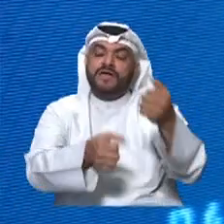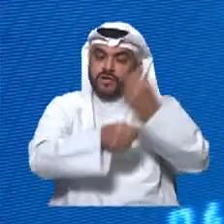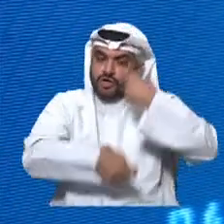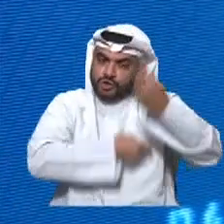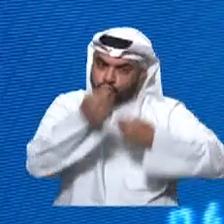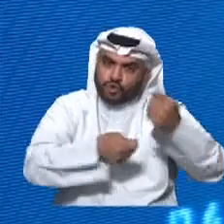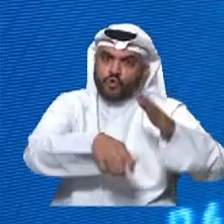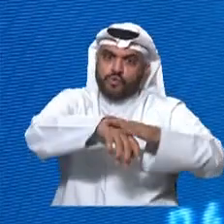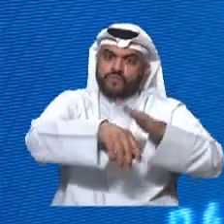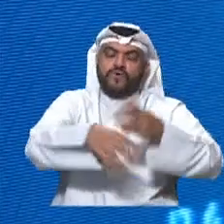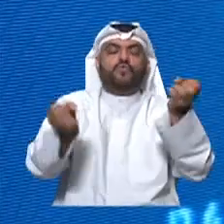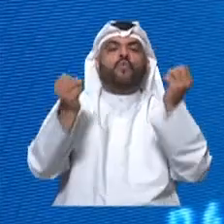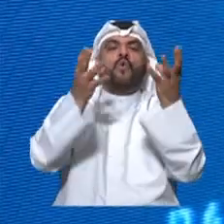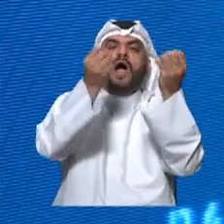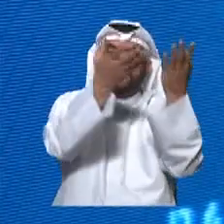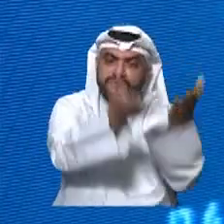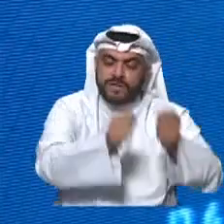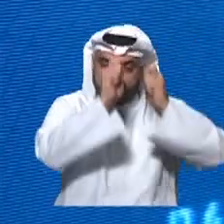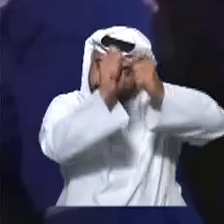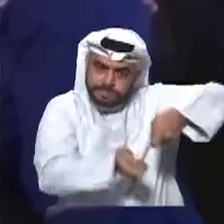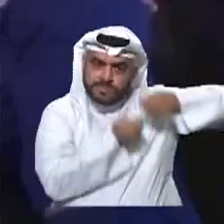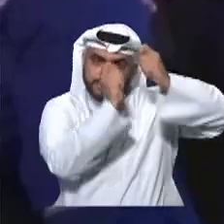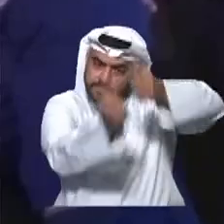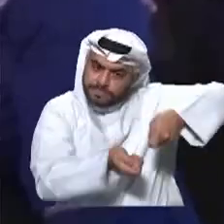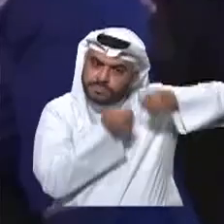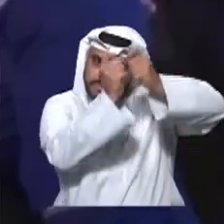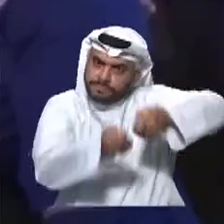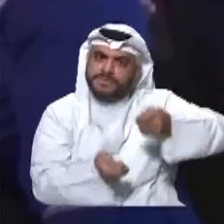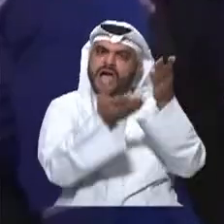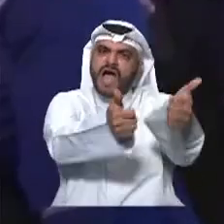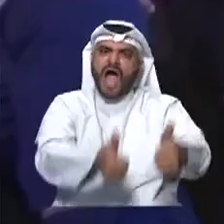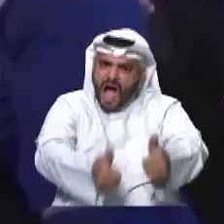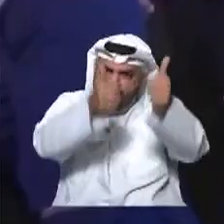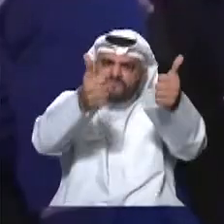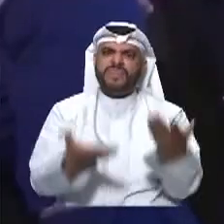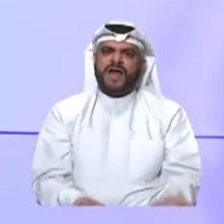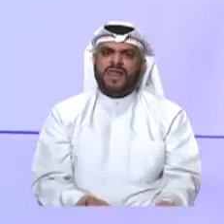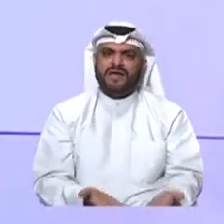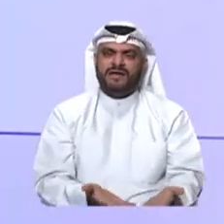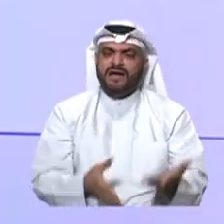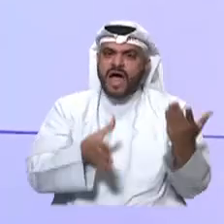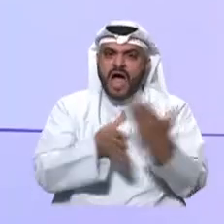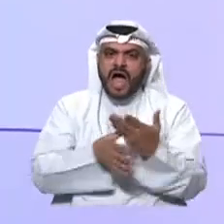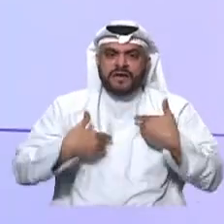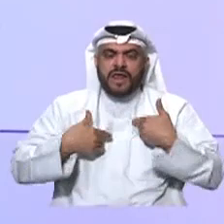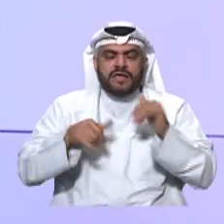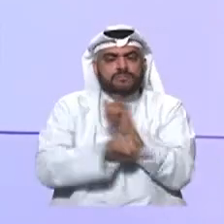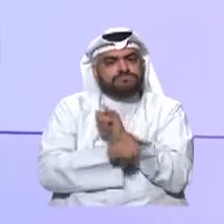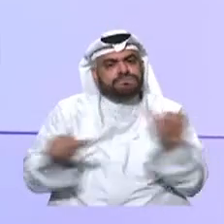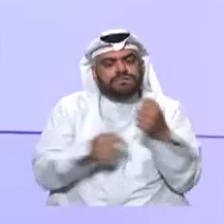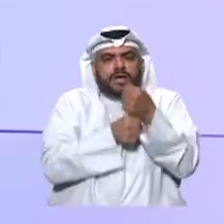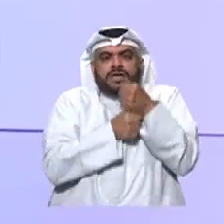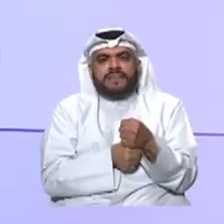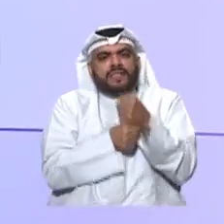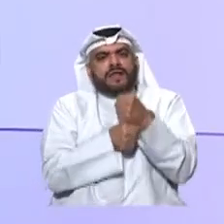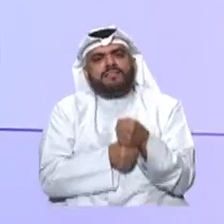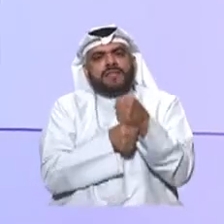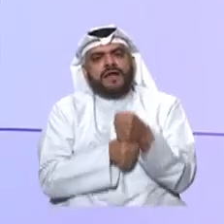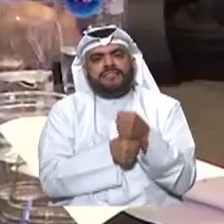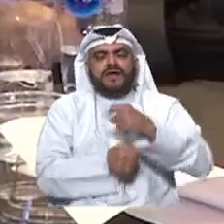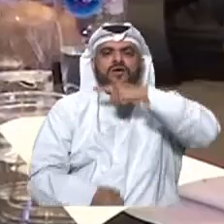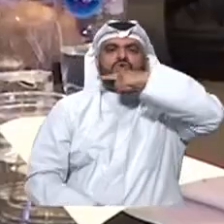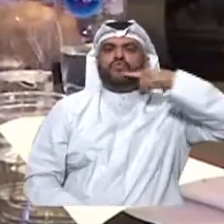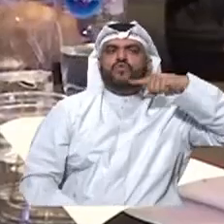مساحات كبيرة ممكن لاستصلاحها. المؤتمر المصرفي العربي ناقش تأثير الأزمة الدولية على الأمن الغذائي